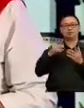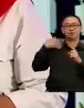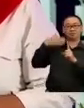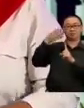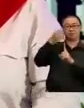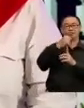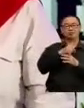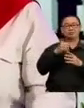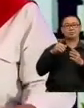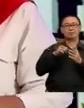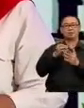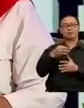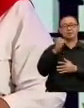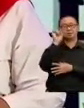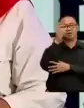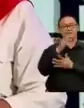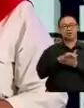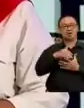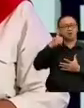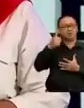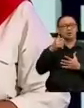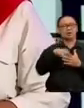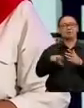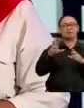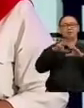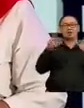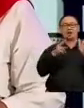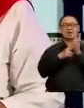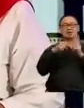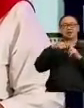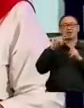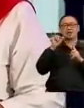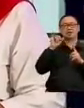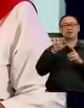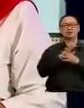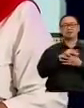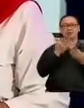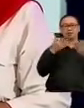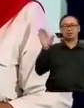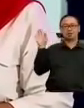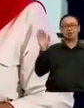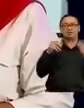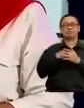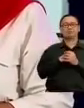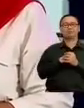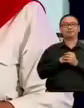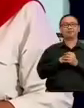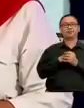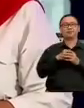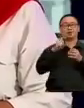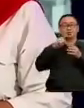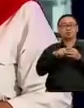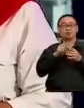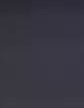untuk menyaksikannya lewat rumah masing-masing, dan diharapkan tidak menimbulkan kerumunan untuk mencegah penyebaran COVID-19.